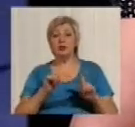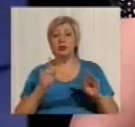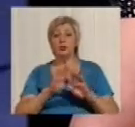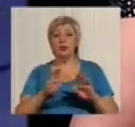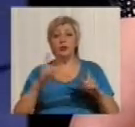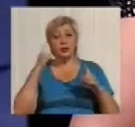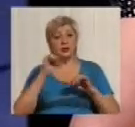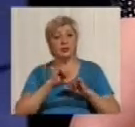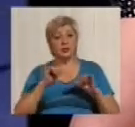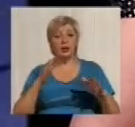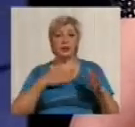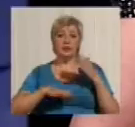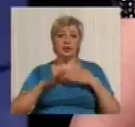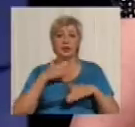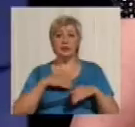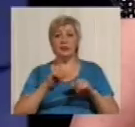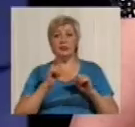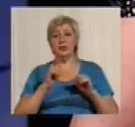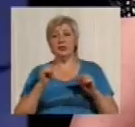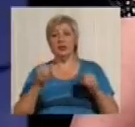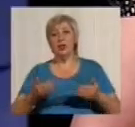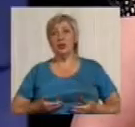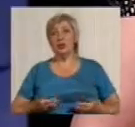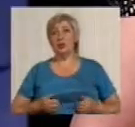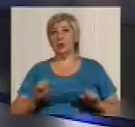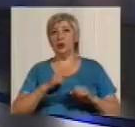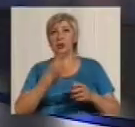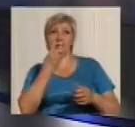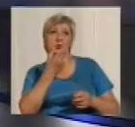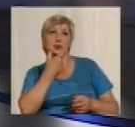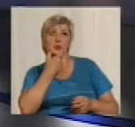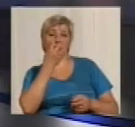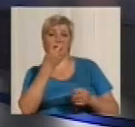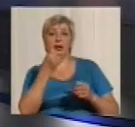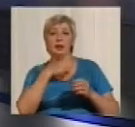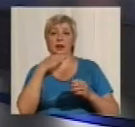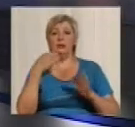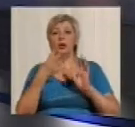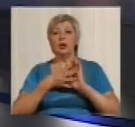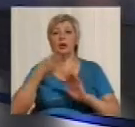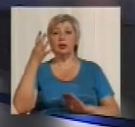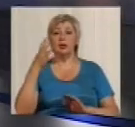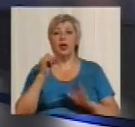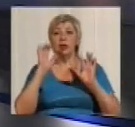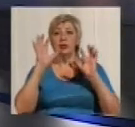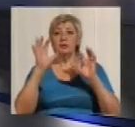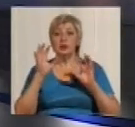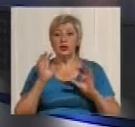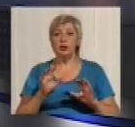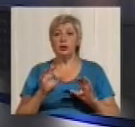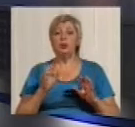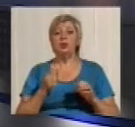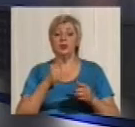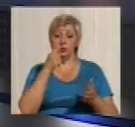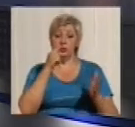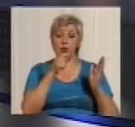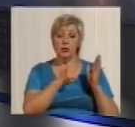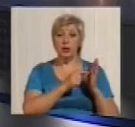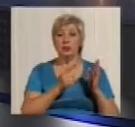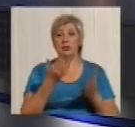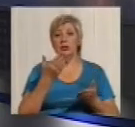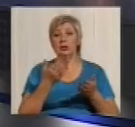а не смотреть на многоэтажку. И в законе Украины же сказано, что аренда любых помещений запрещена, если она не связана с